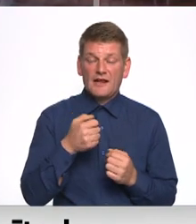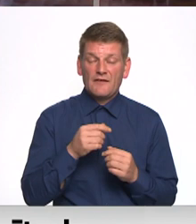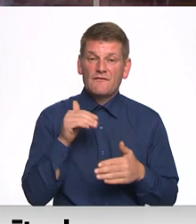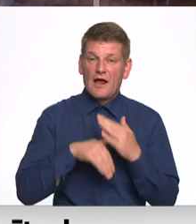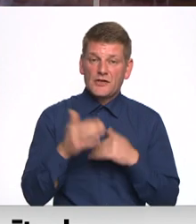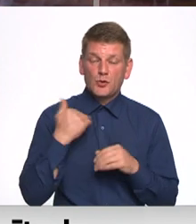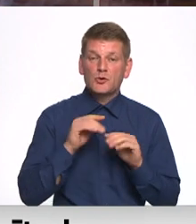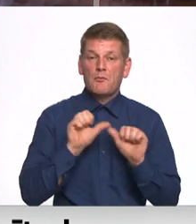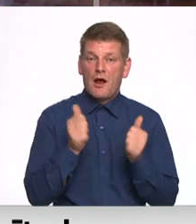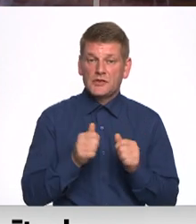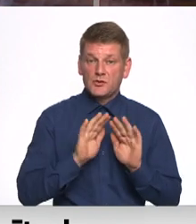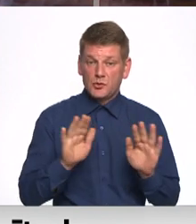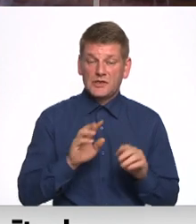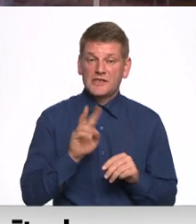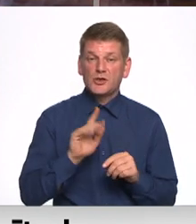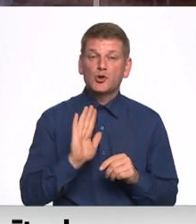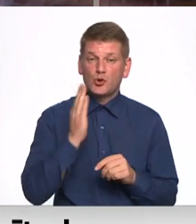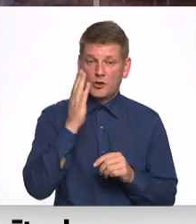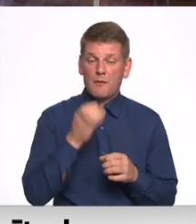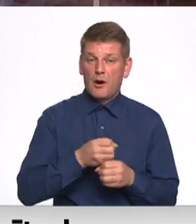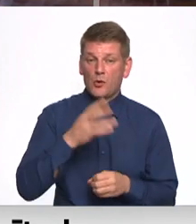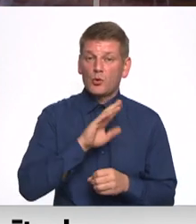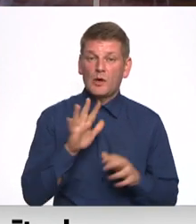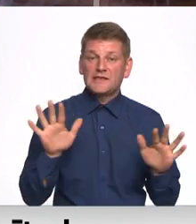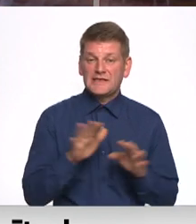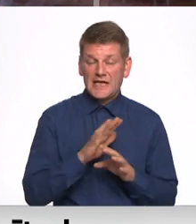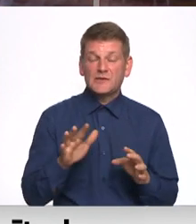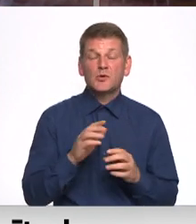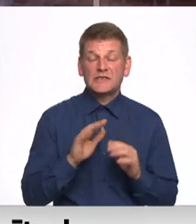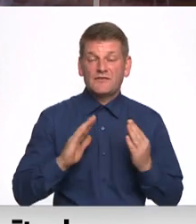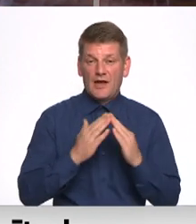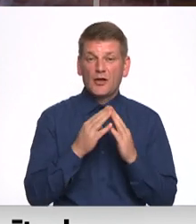un mākslas muzejs. Tas ir sudraba kauss, ko dziesmu svētku koru karos